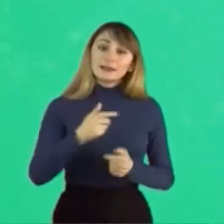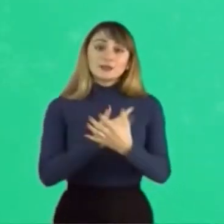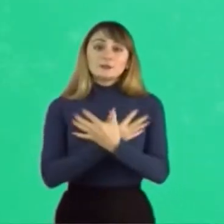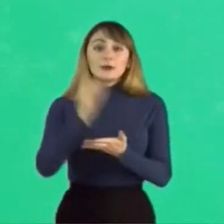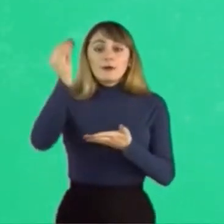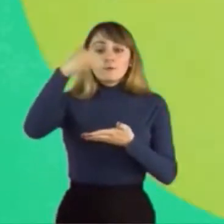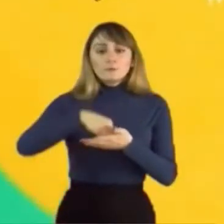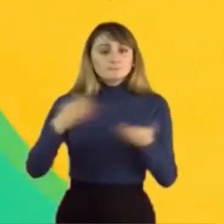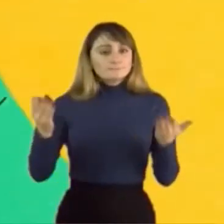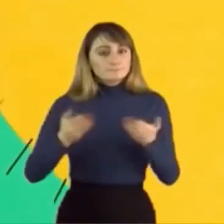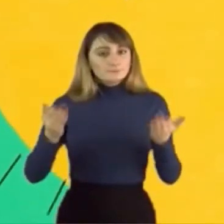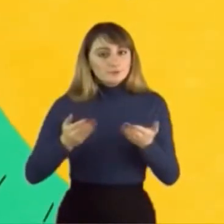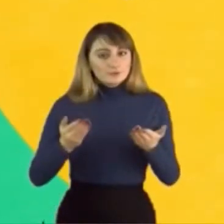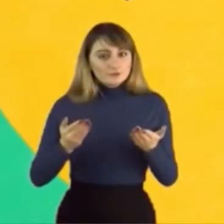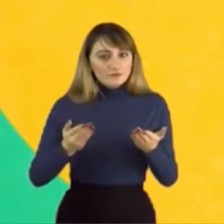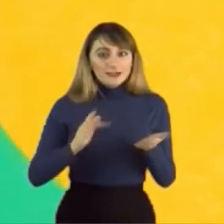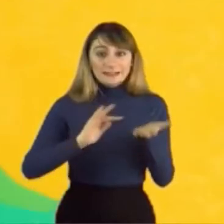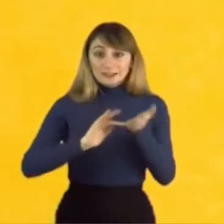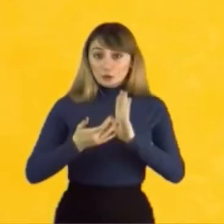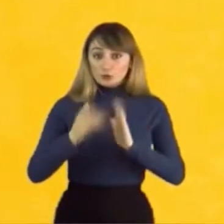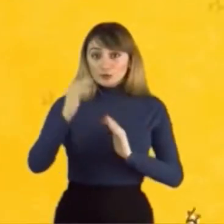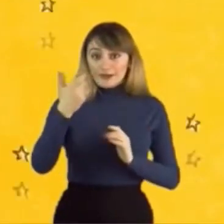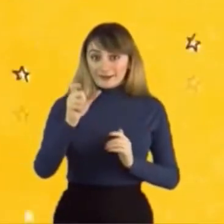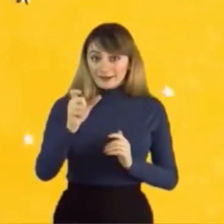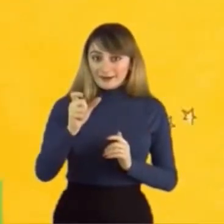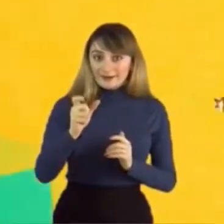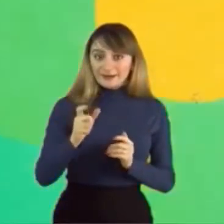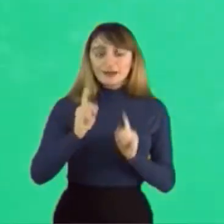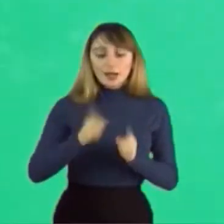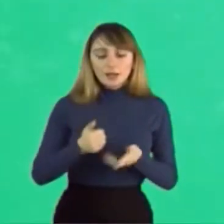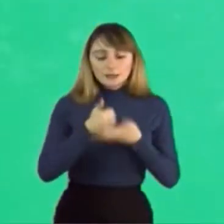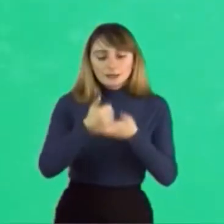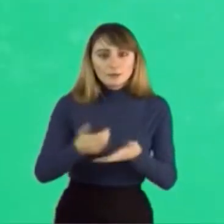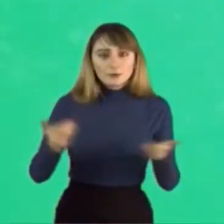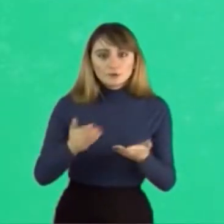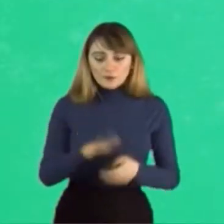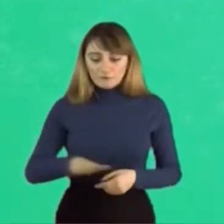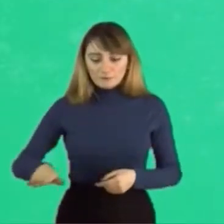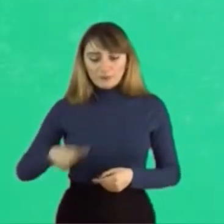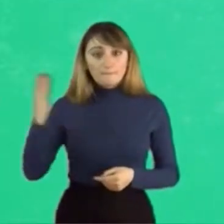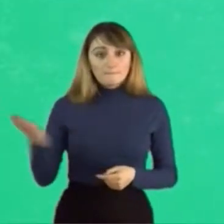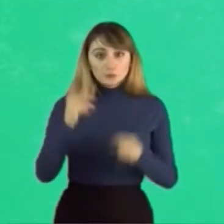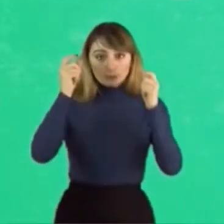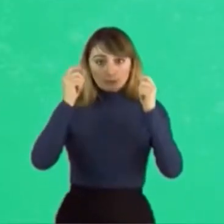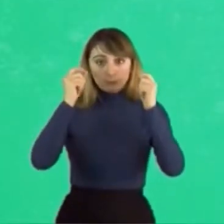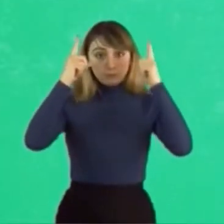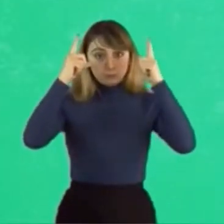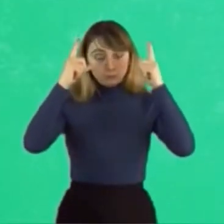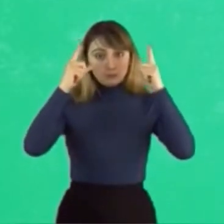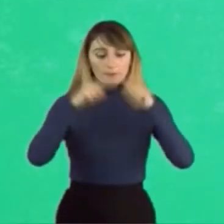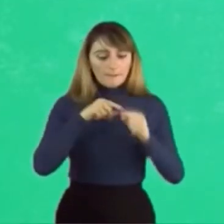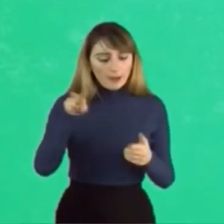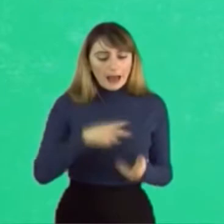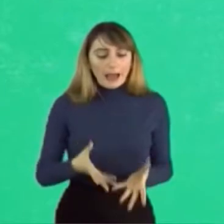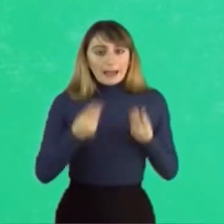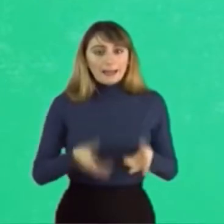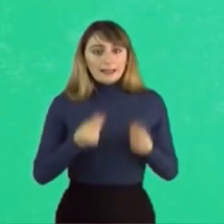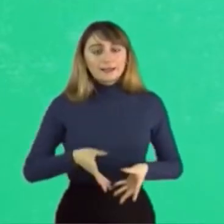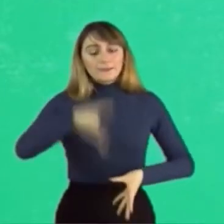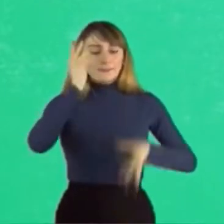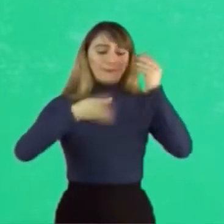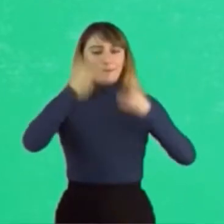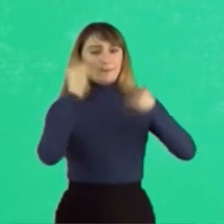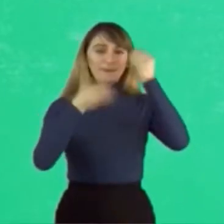se përdorimi i teknologjisë informative të komunikimit gjatë procesit të mësimdhënies ndikon në rritjen e performancës së